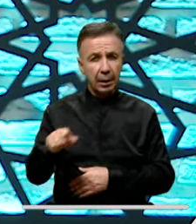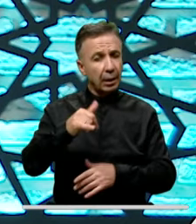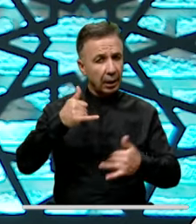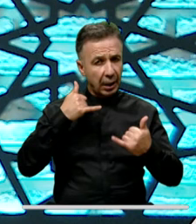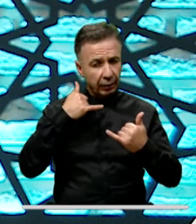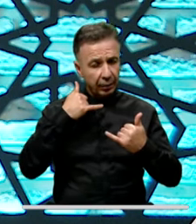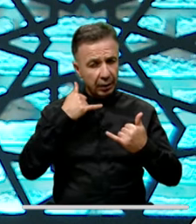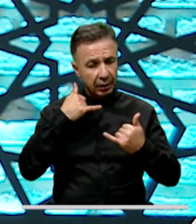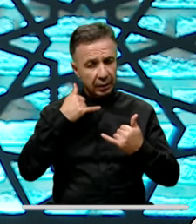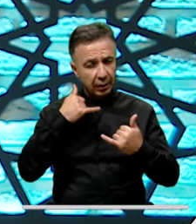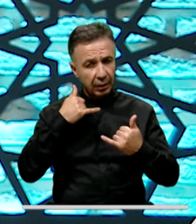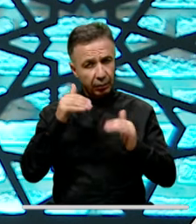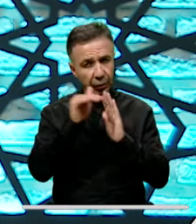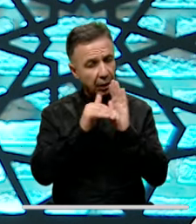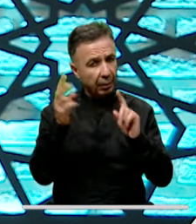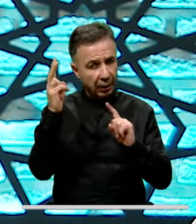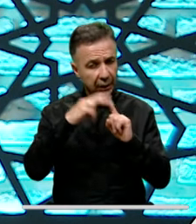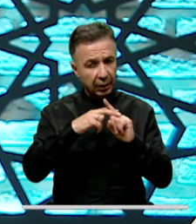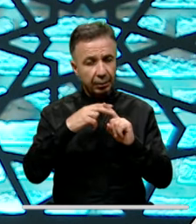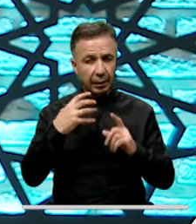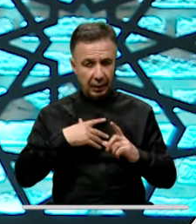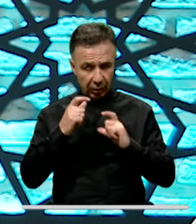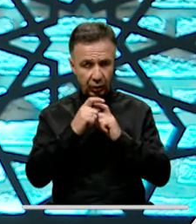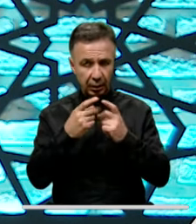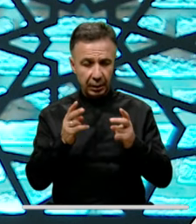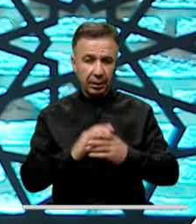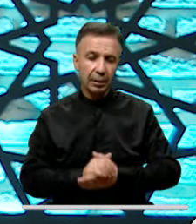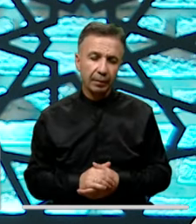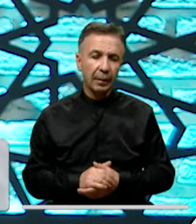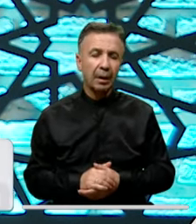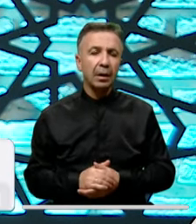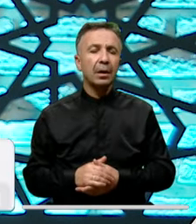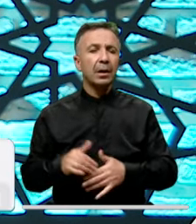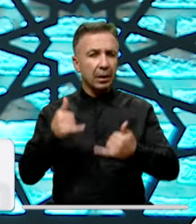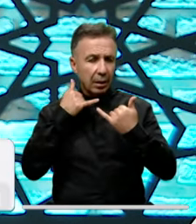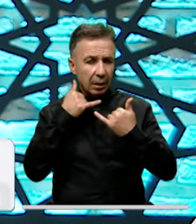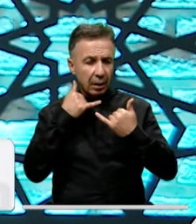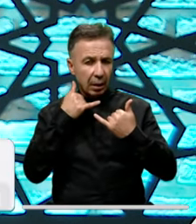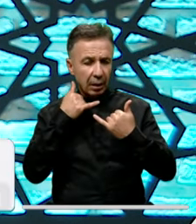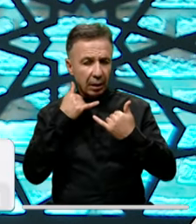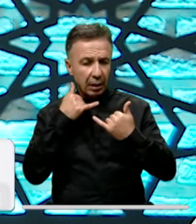bağlantısıyla yayınımıza katılıp sorularınızı kendiniz sorabilirsiniz. 0312 alan koduyla